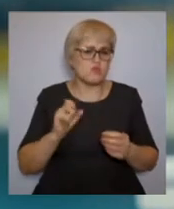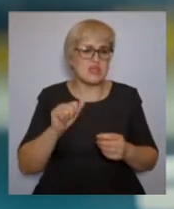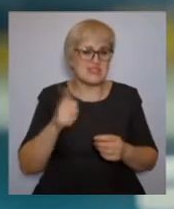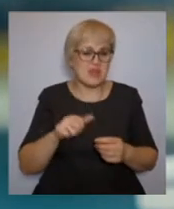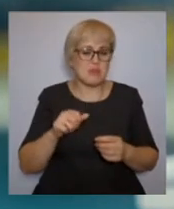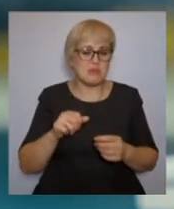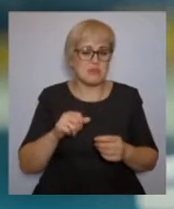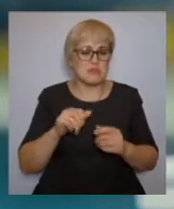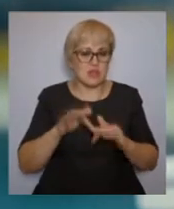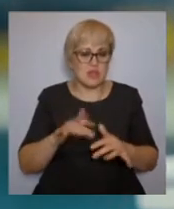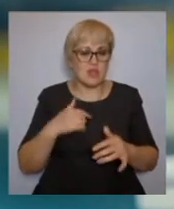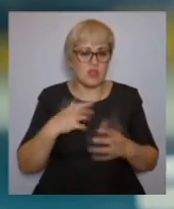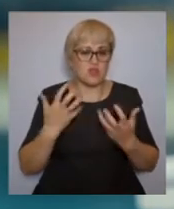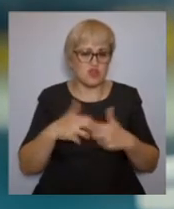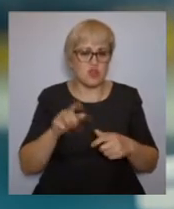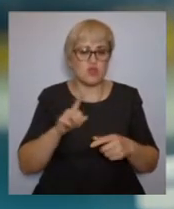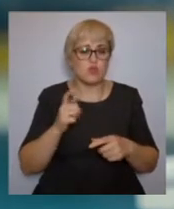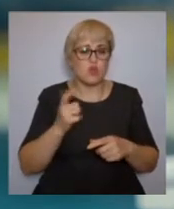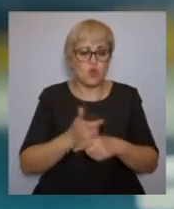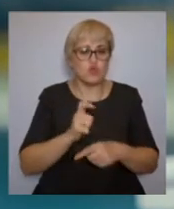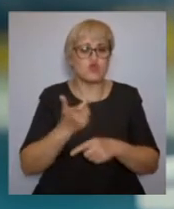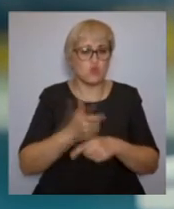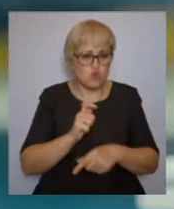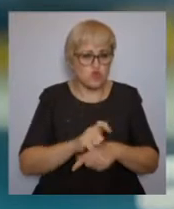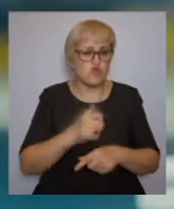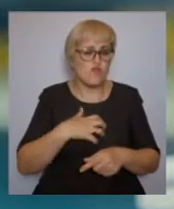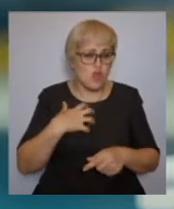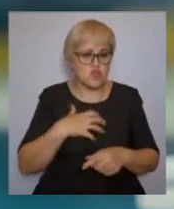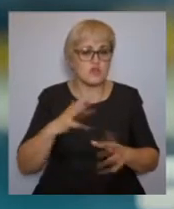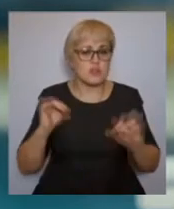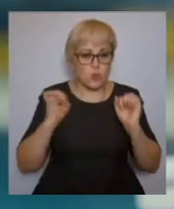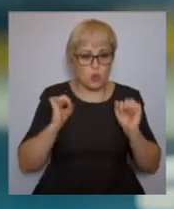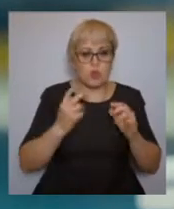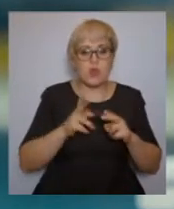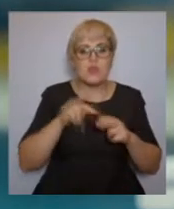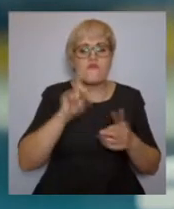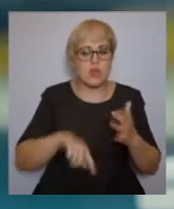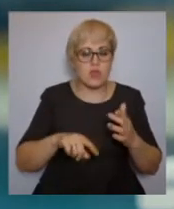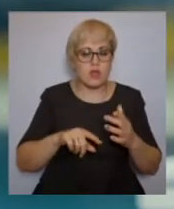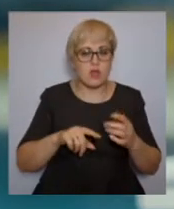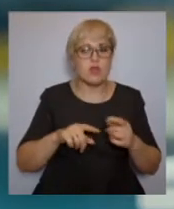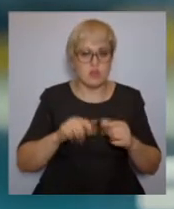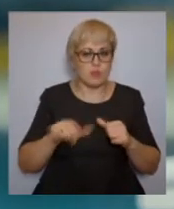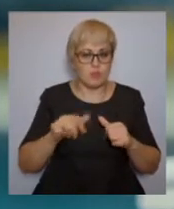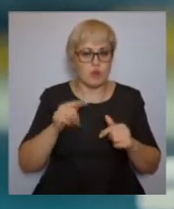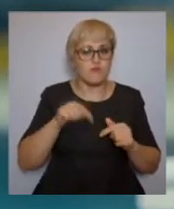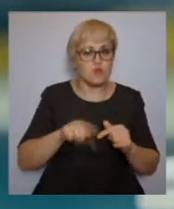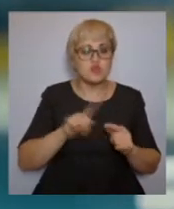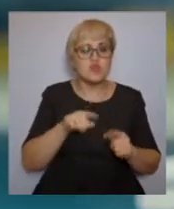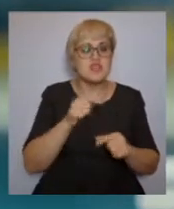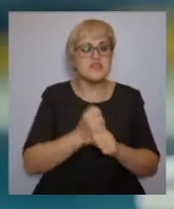считаю что очень важно спорте это вера вот именно в то что ты делать когда